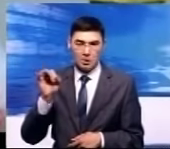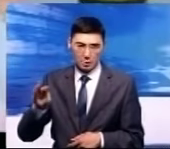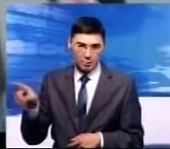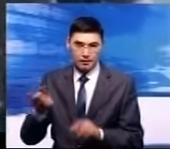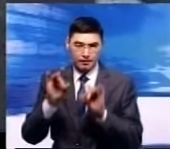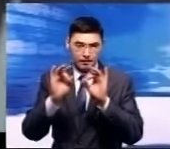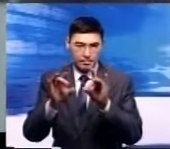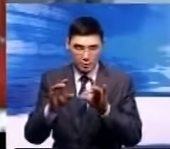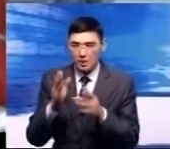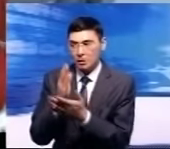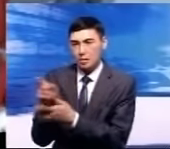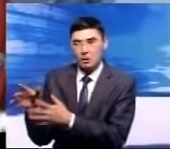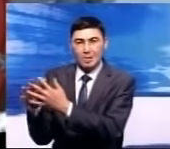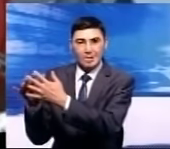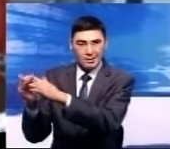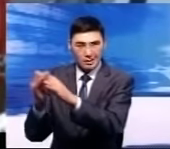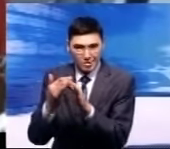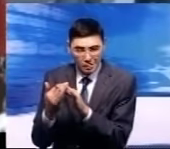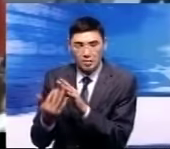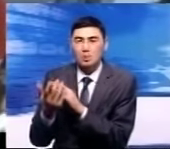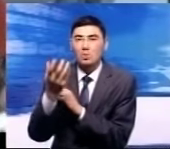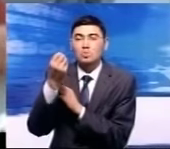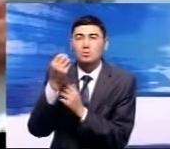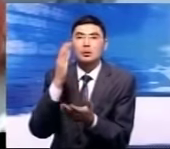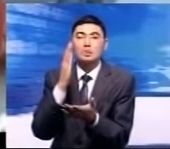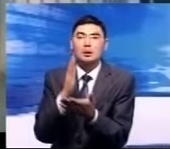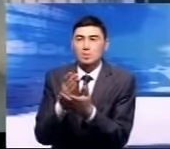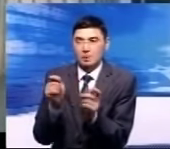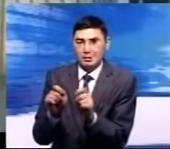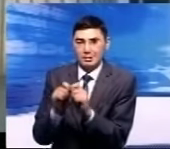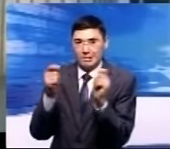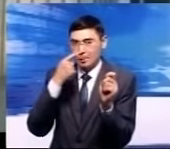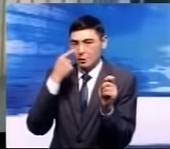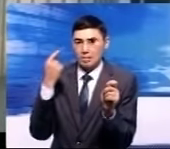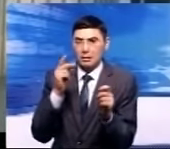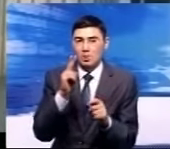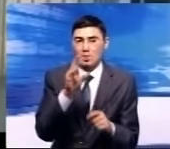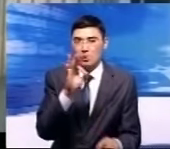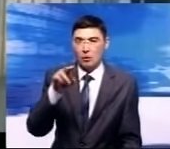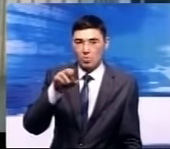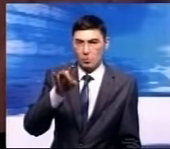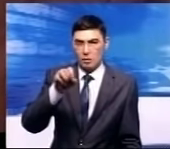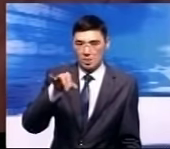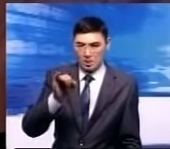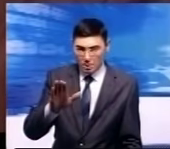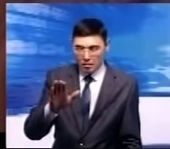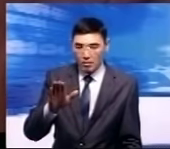помимо крестьянских хозяйств, свои товары реализуют и созданный недавно сельхозкооператив.